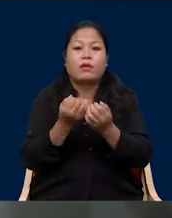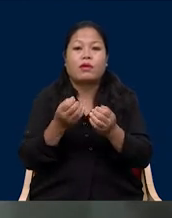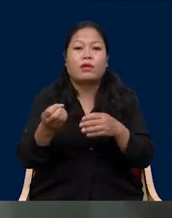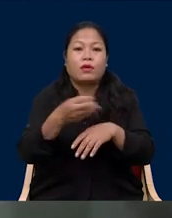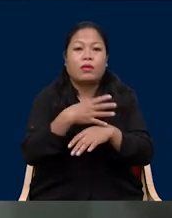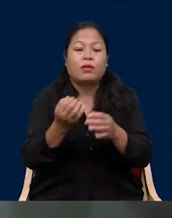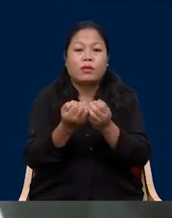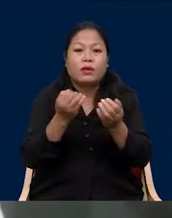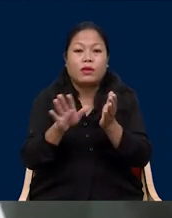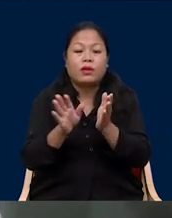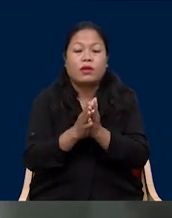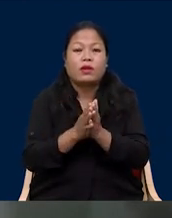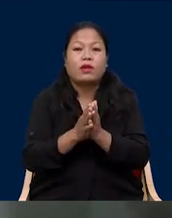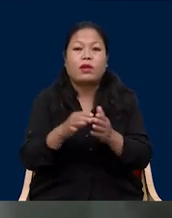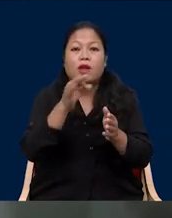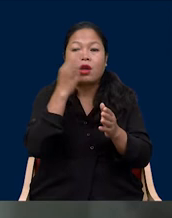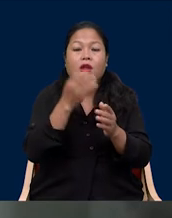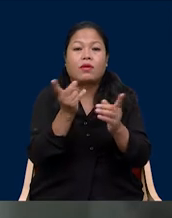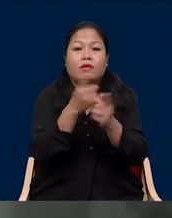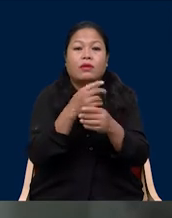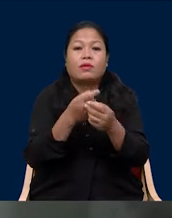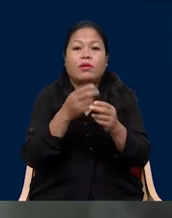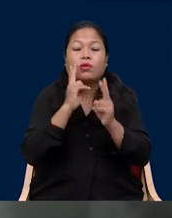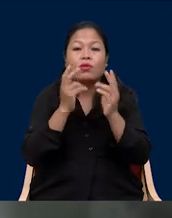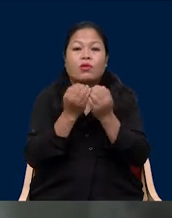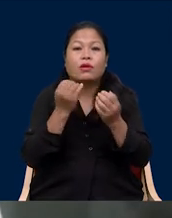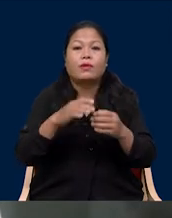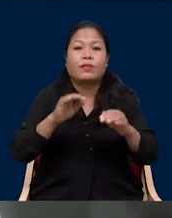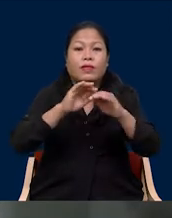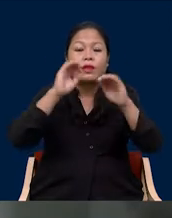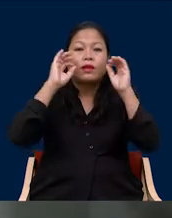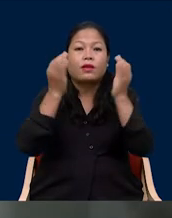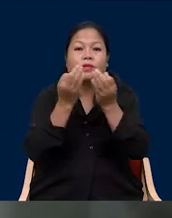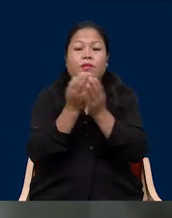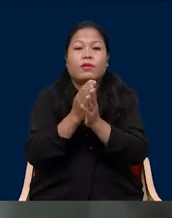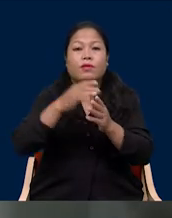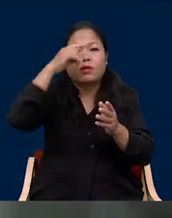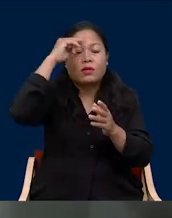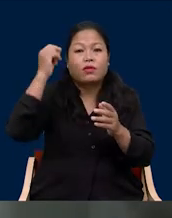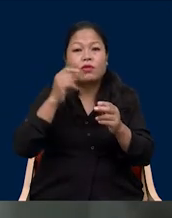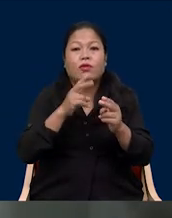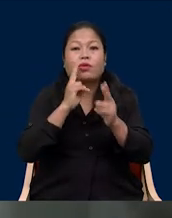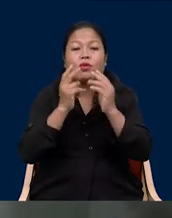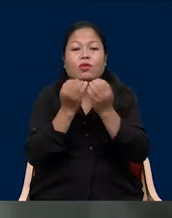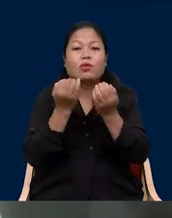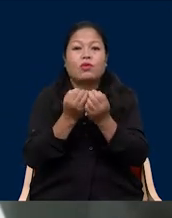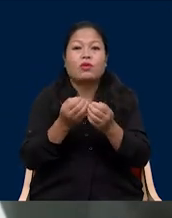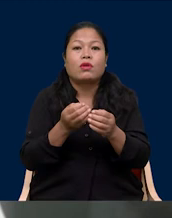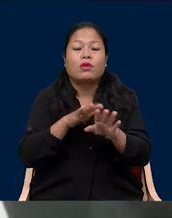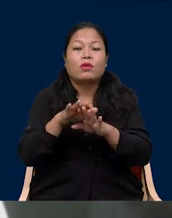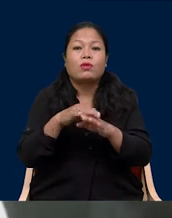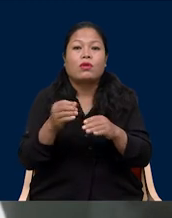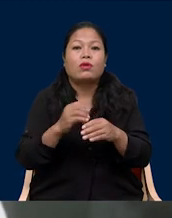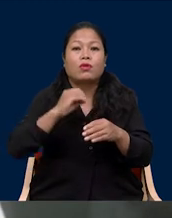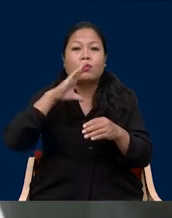मोड मिडियमबाट चाहिँ मैले कसरी प्रभावित पार्ने यो क्लाइमेट चेन्ज भइरहेको छ भन्ने कुरालाई चाहिँ, किनभने अहिले विश्वमा साइन्टिस्टहरूले पनि कुरा गर्दाखेरि